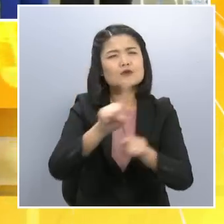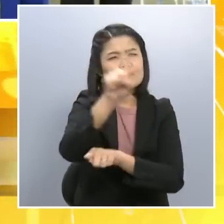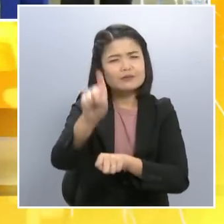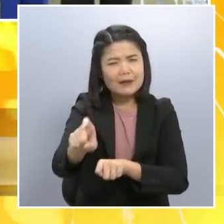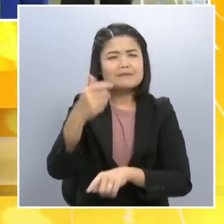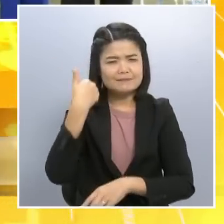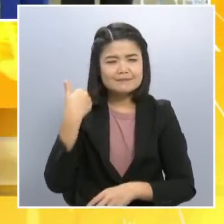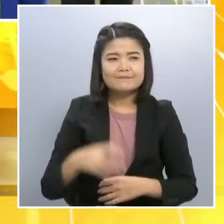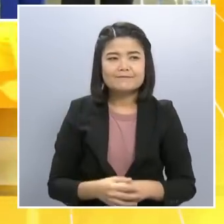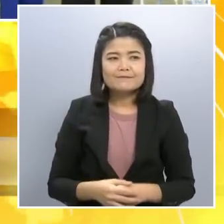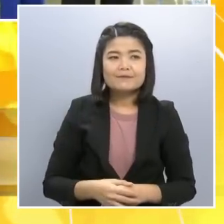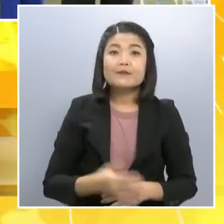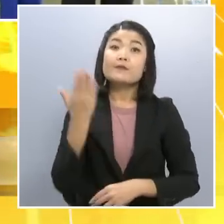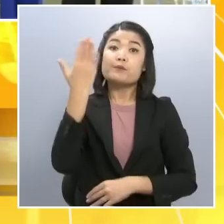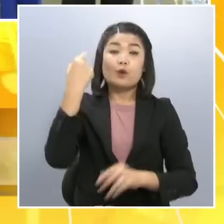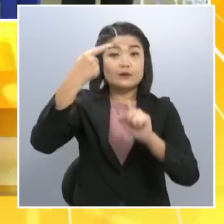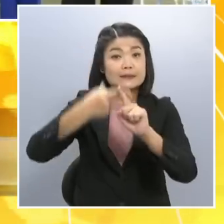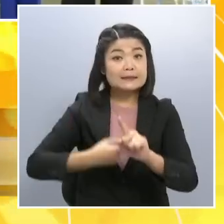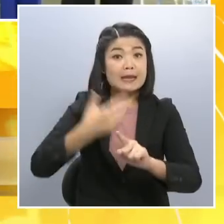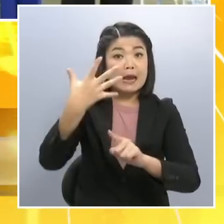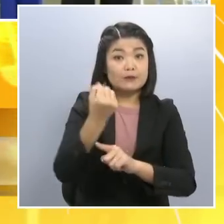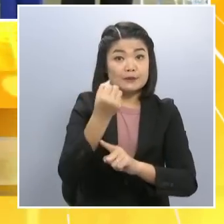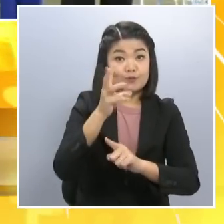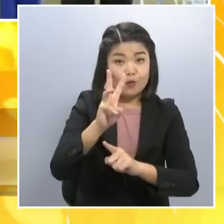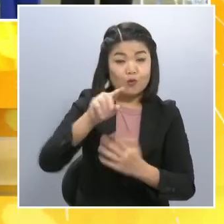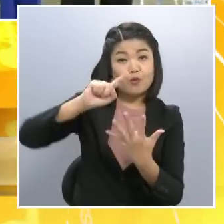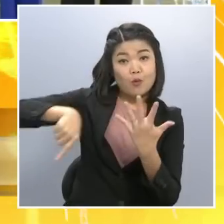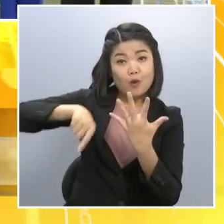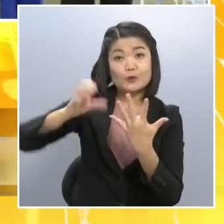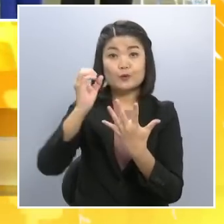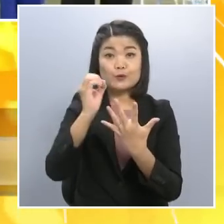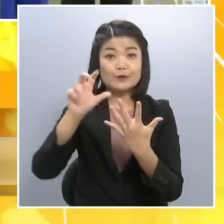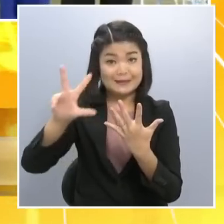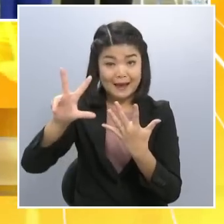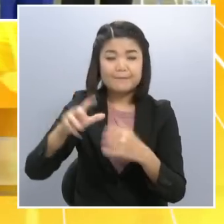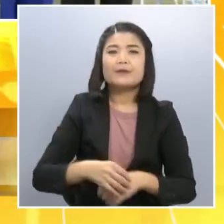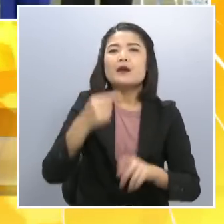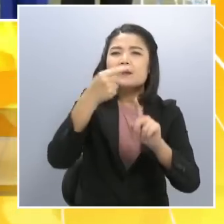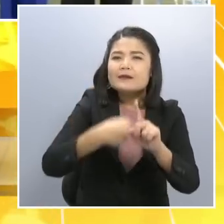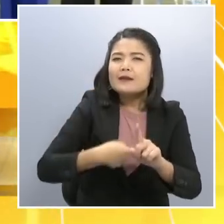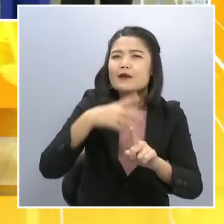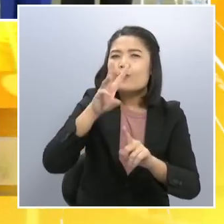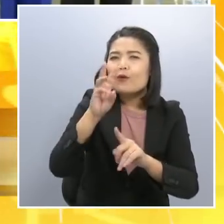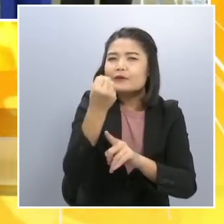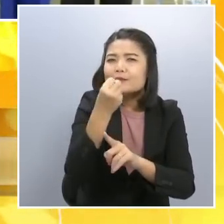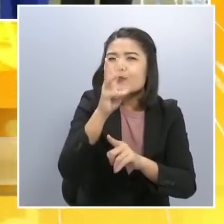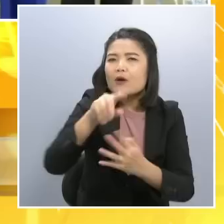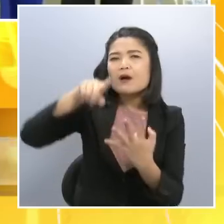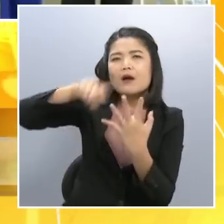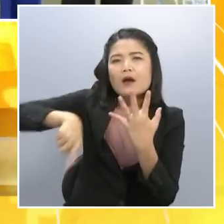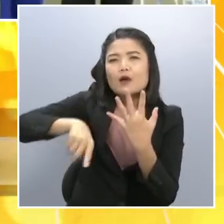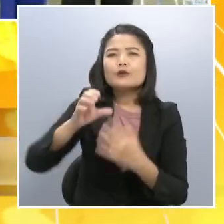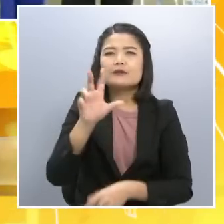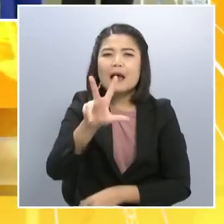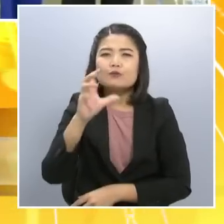พาะ16พฤษภารางวัลที่1เลขท้าย03 ใช่ เพราะ16มิถุนายนรางวัลเลขท้าย2ตัว30